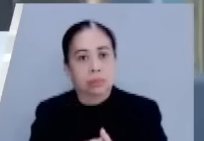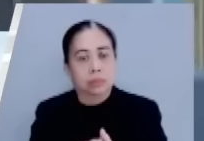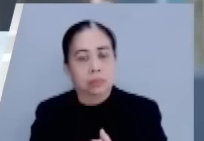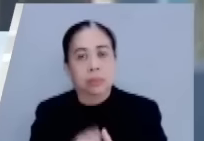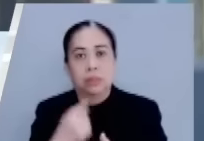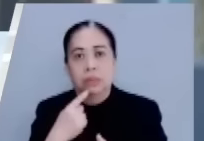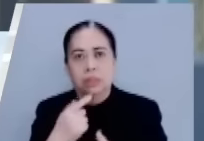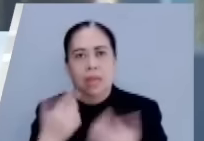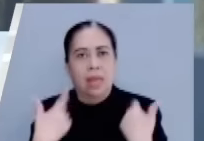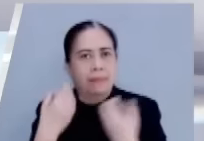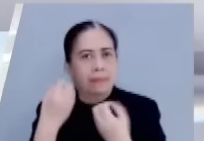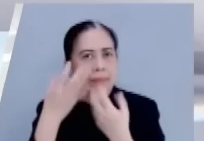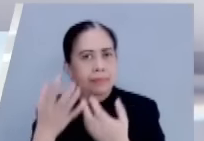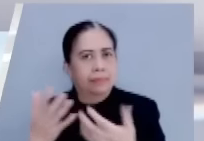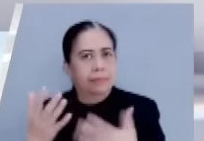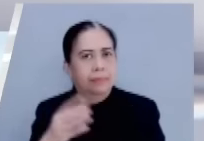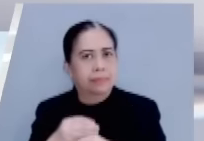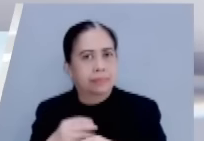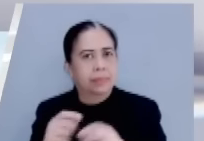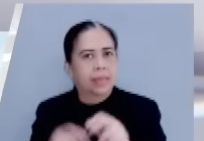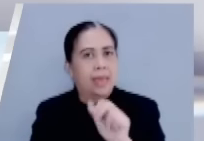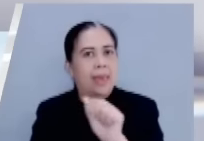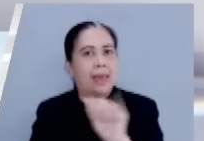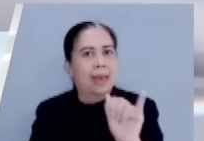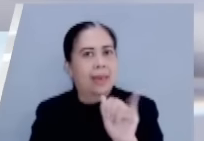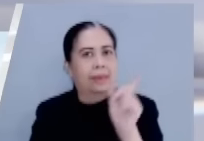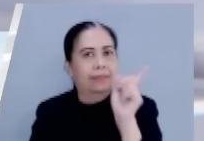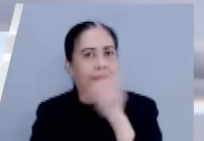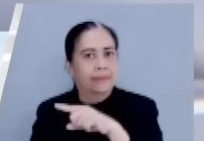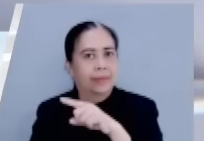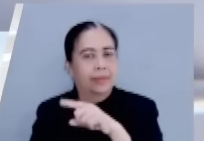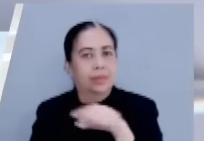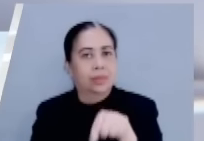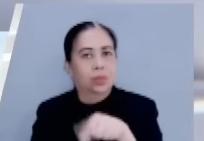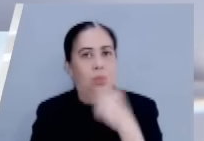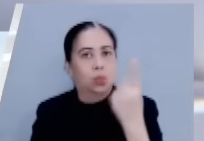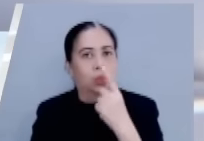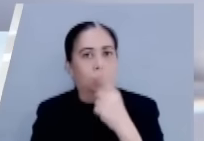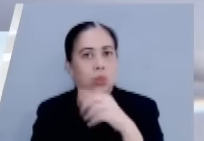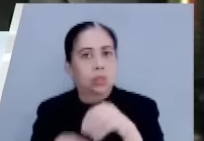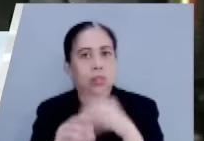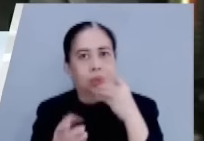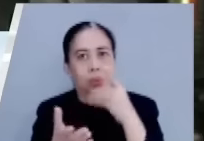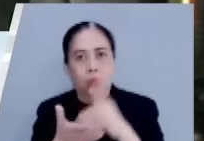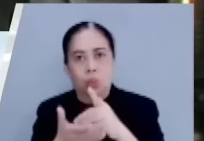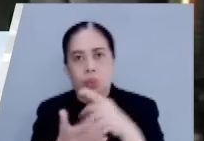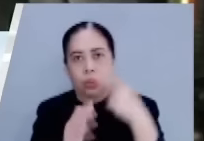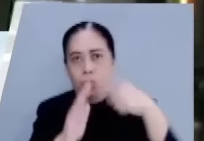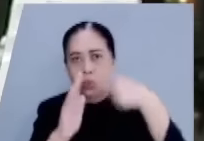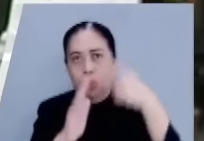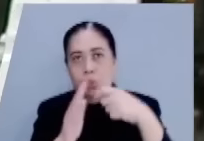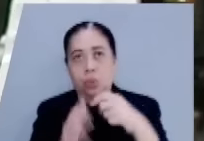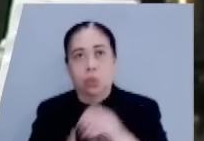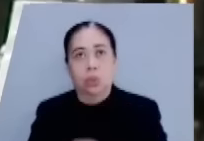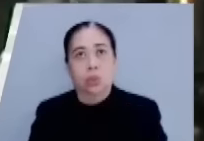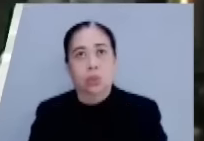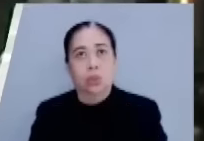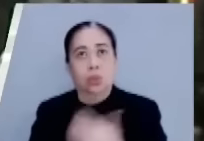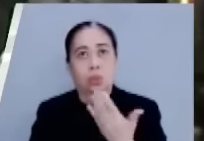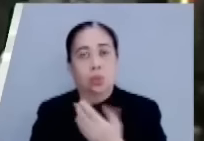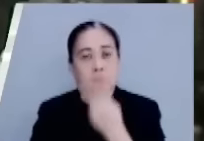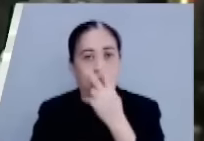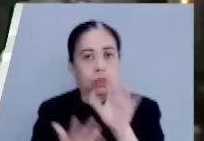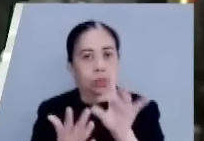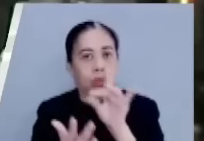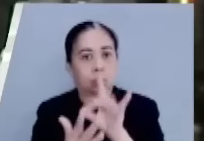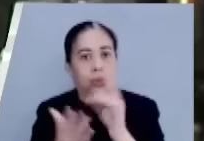impormasyon silang natanggap na AI o artificial intelligence lang ang nasa docu ng Al Jazeera. We are looking into options, possible